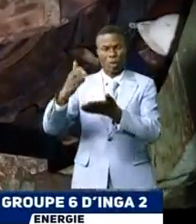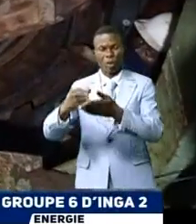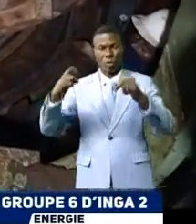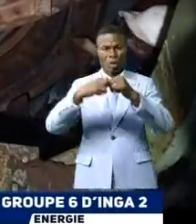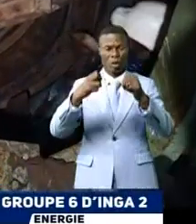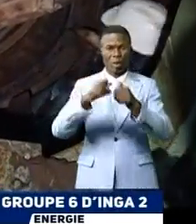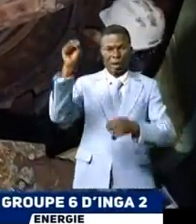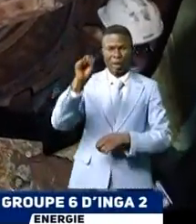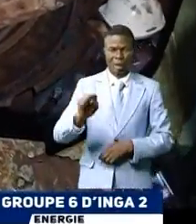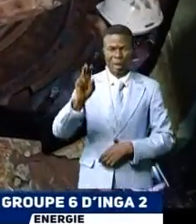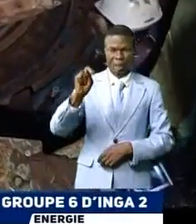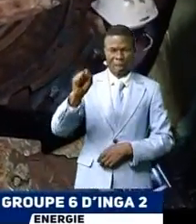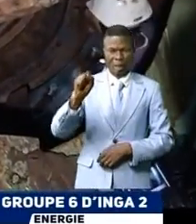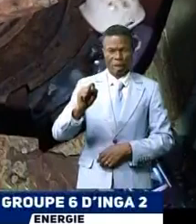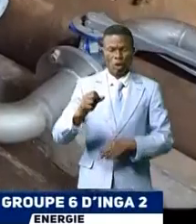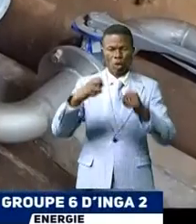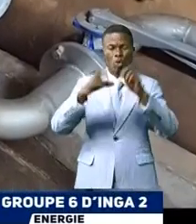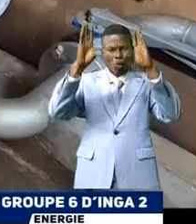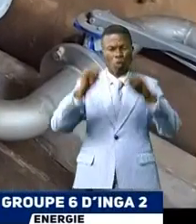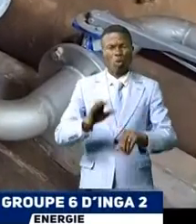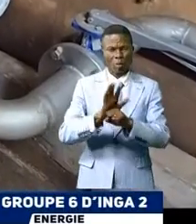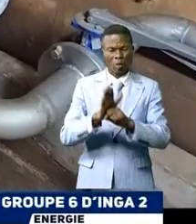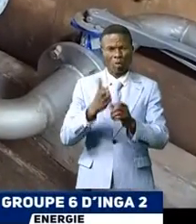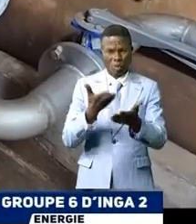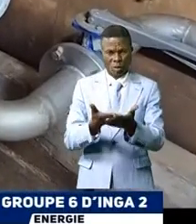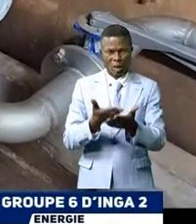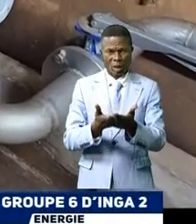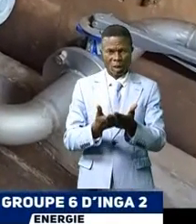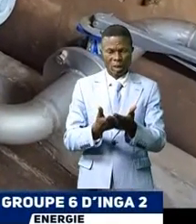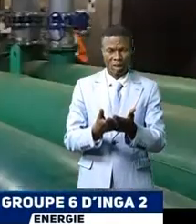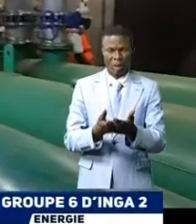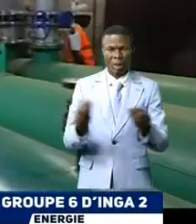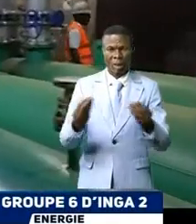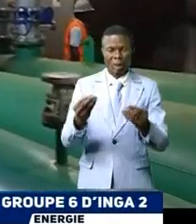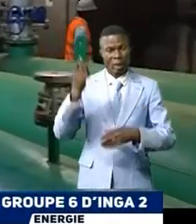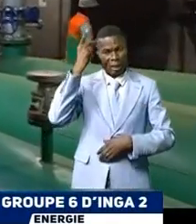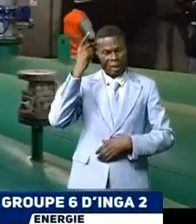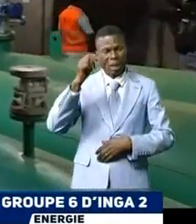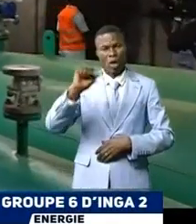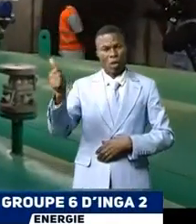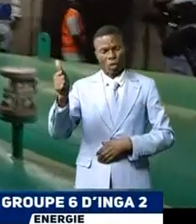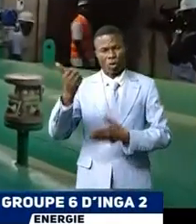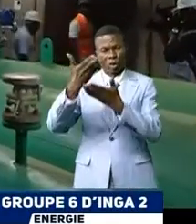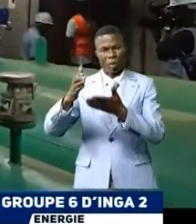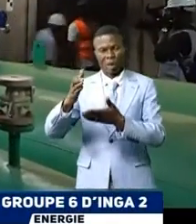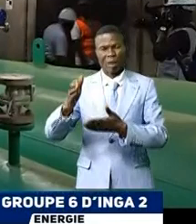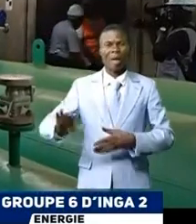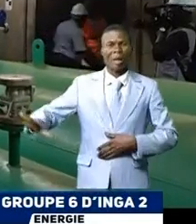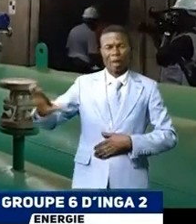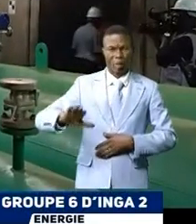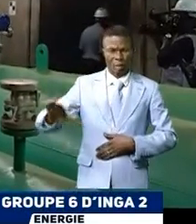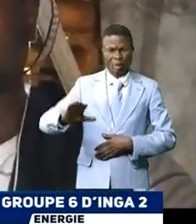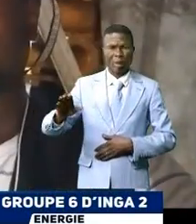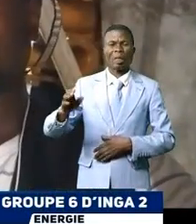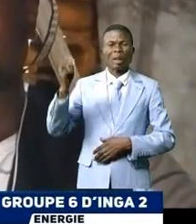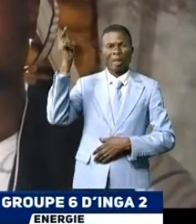SNEL SA connaît des perturbations. La fourniture d'énergie électrique à Kinshasa est dans une partie de l'espace